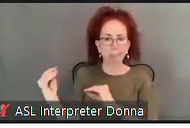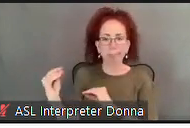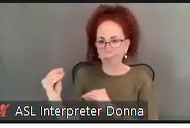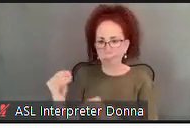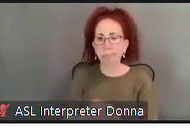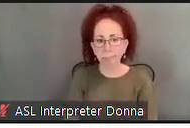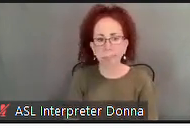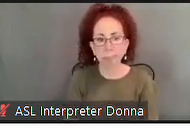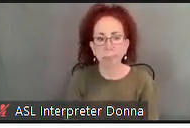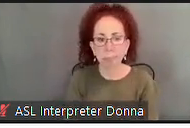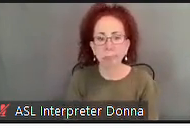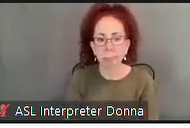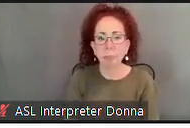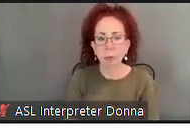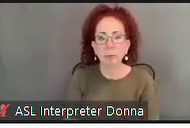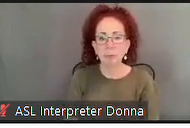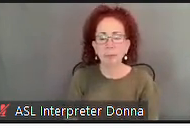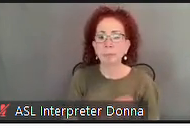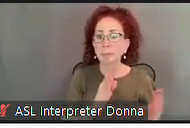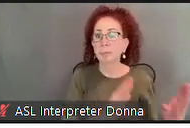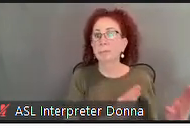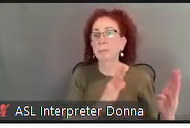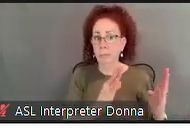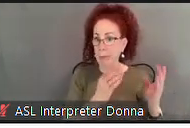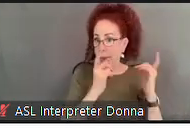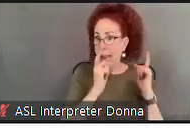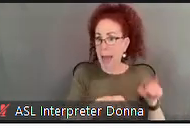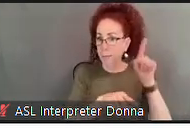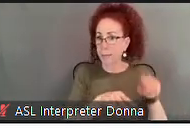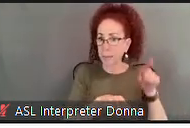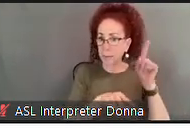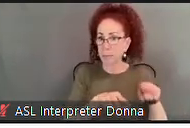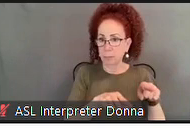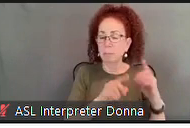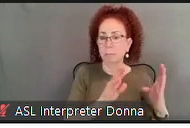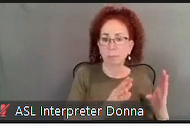思维迷糊，包括是失去意识。